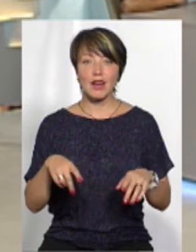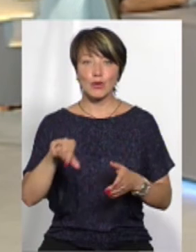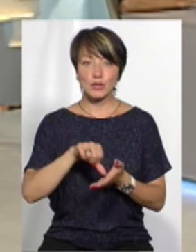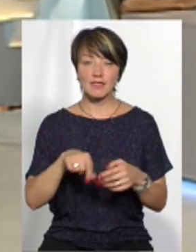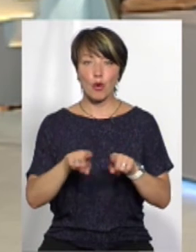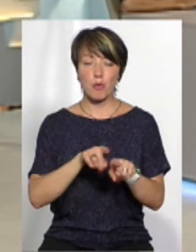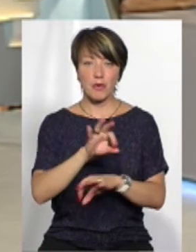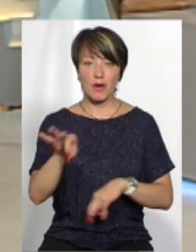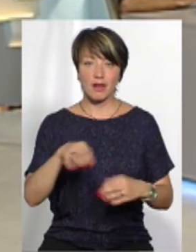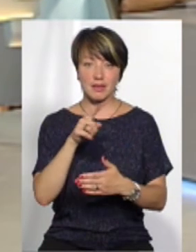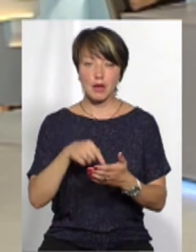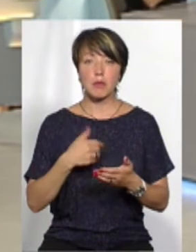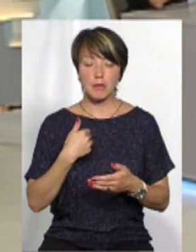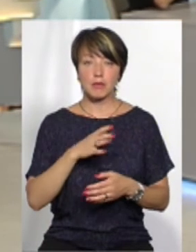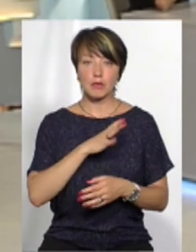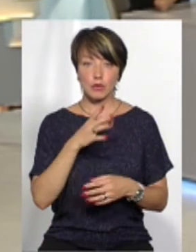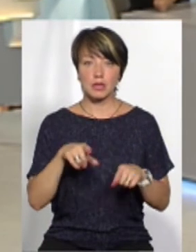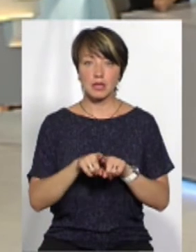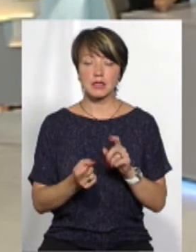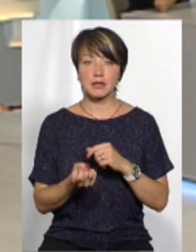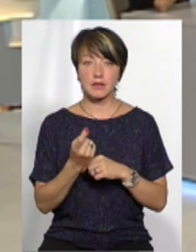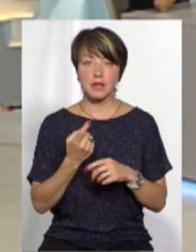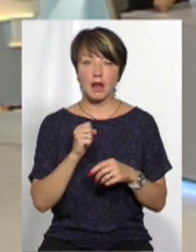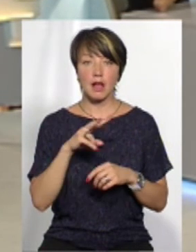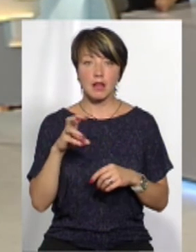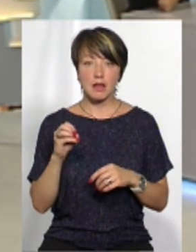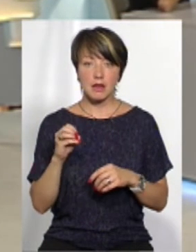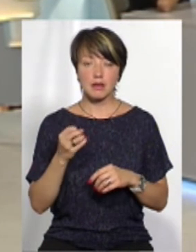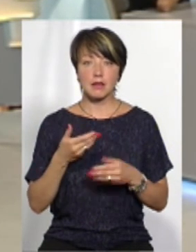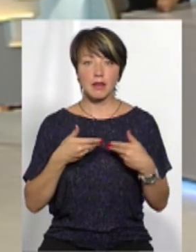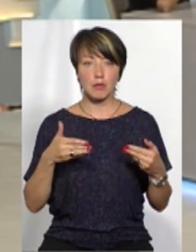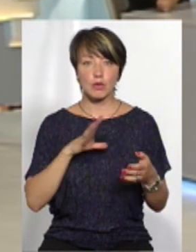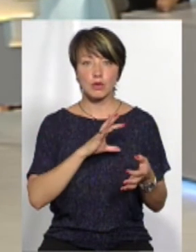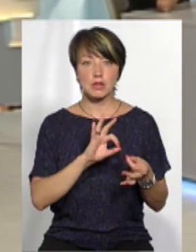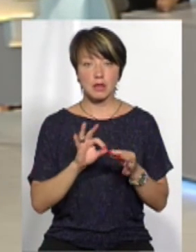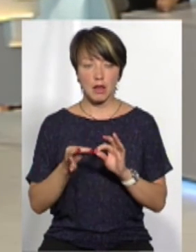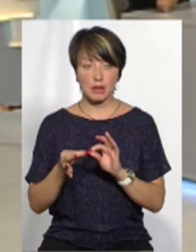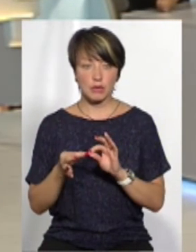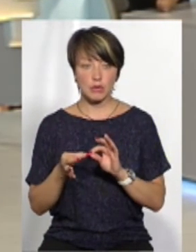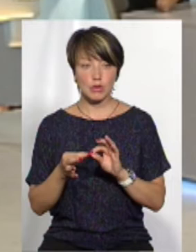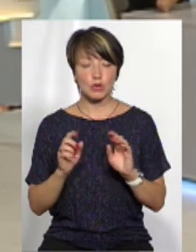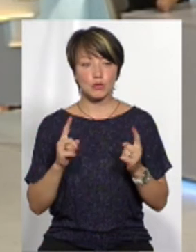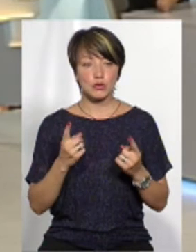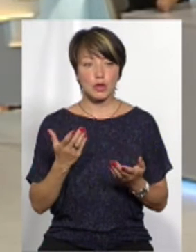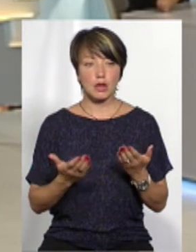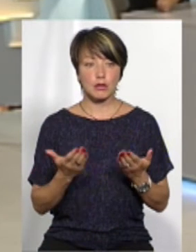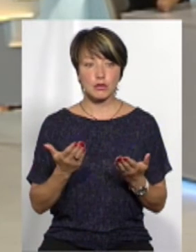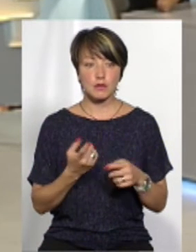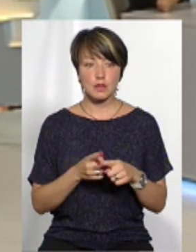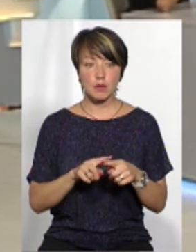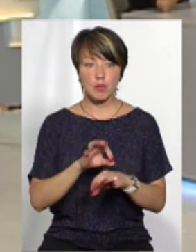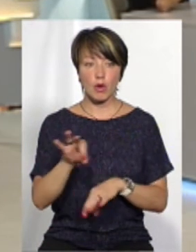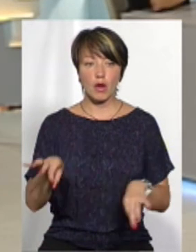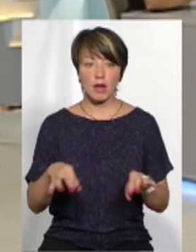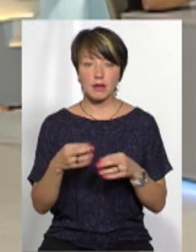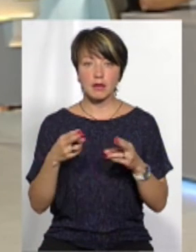проєкти? Ми приймали участь тільки, коли він з'явився, але нам було складно. Тому що якщо в цих